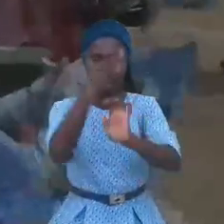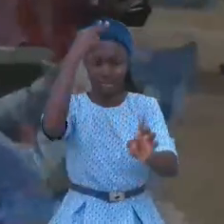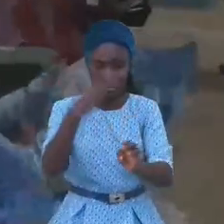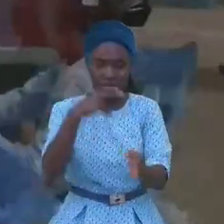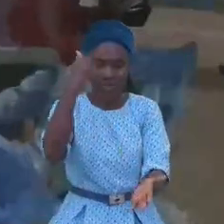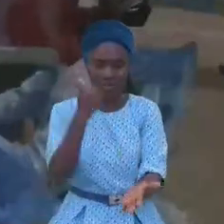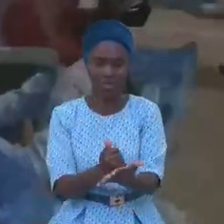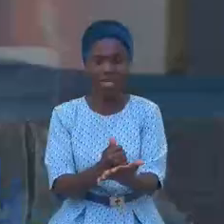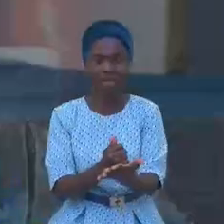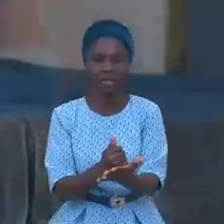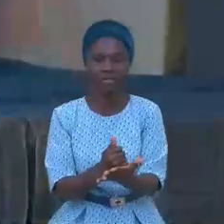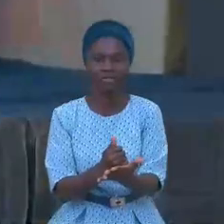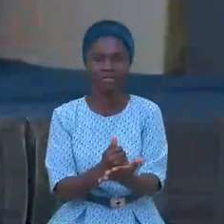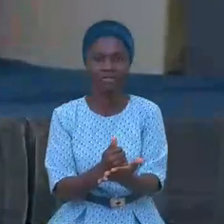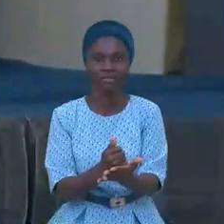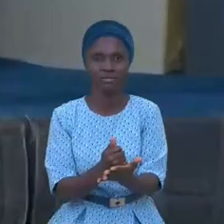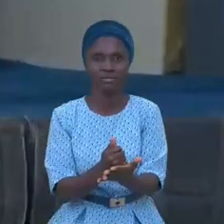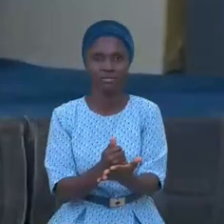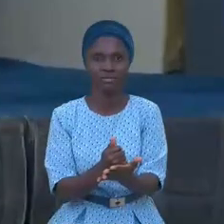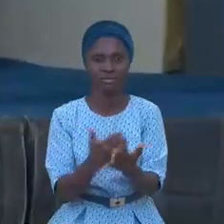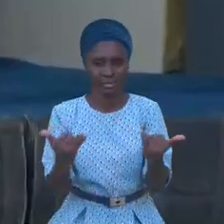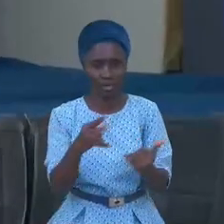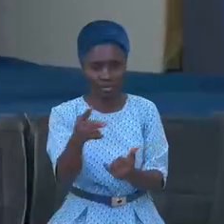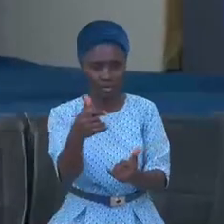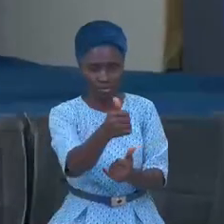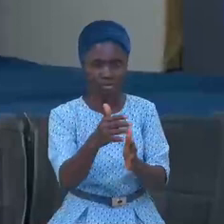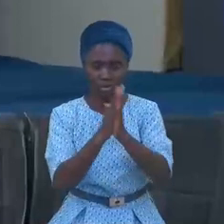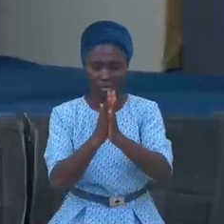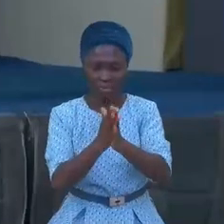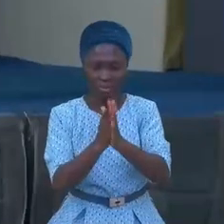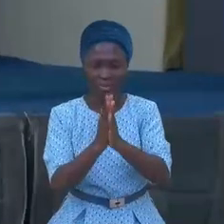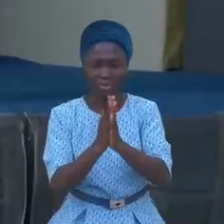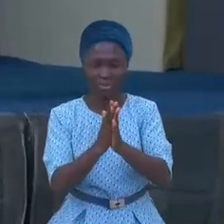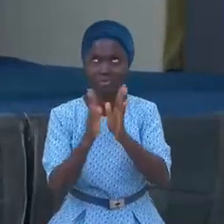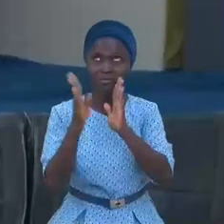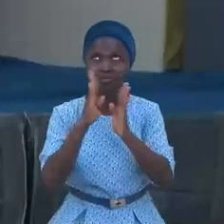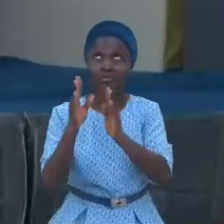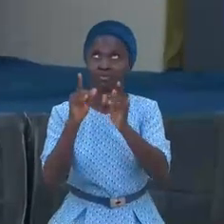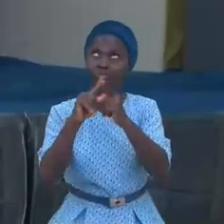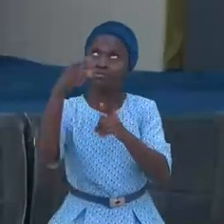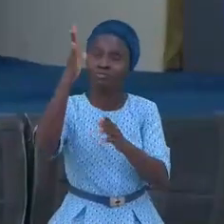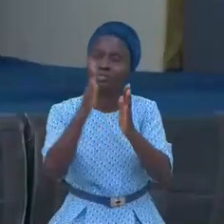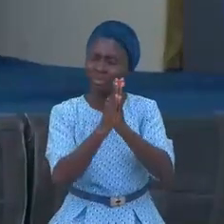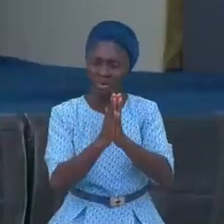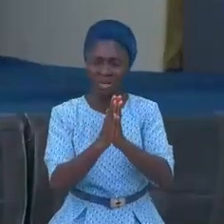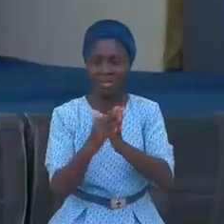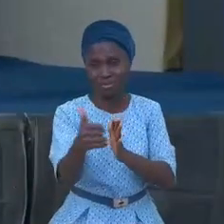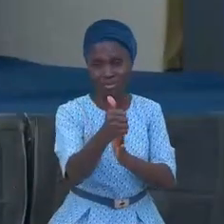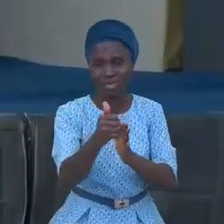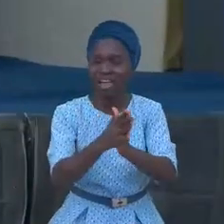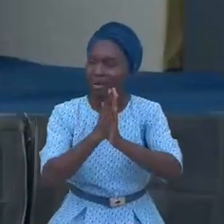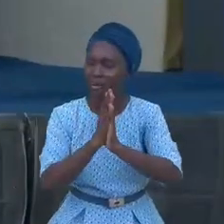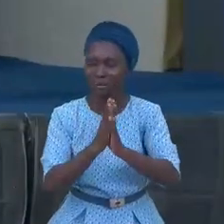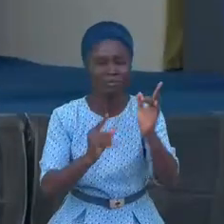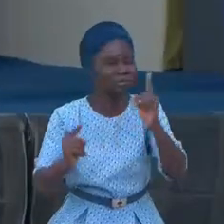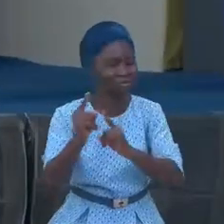Jésus. Ouvre la bouche maintenant et parle au Seigneur dans la prière. Ouvre ta bouche et parle au